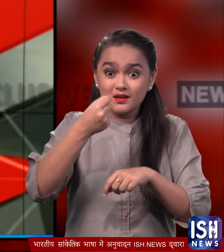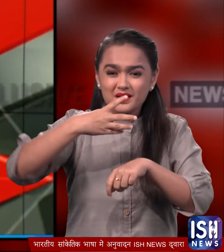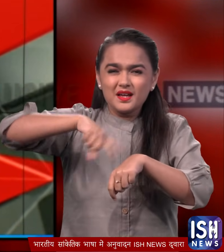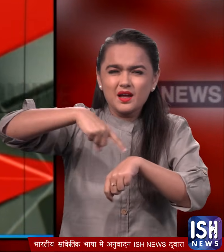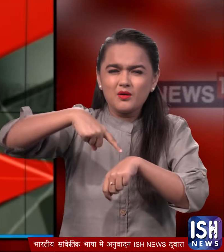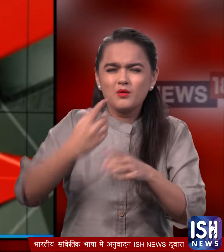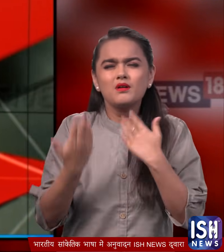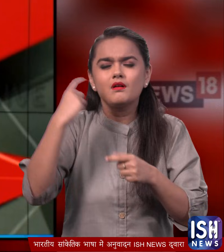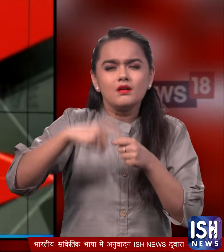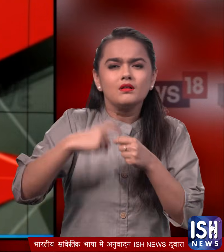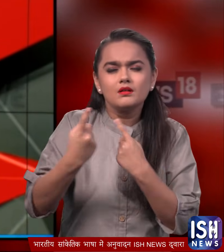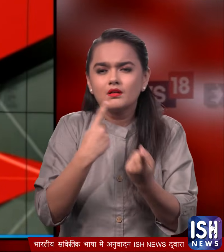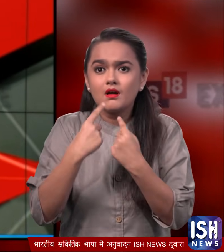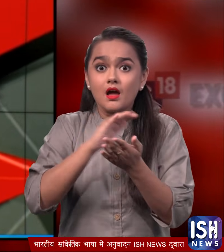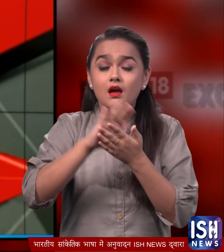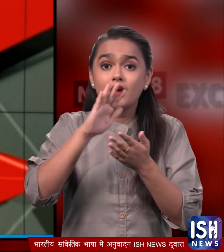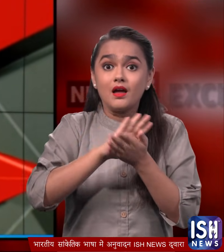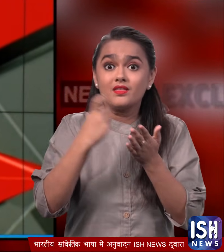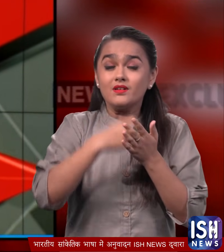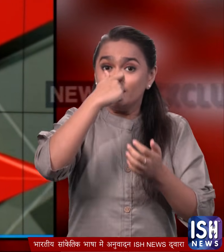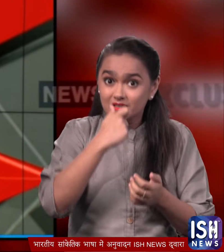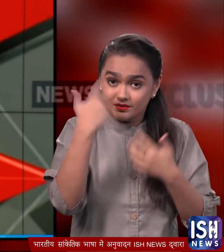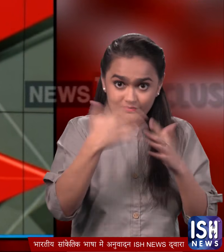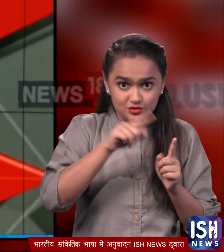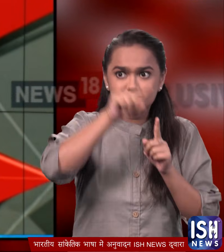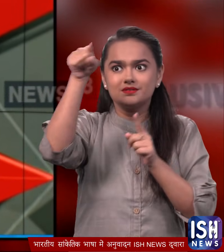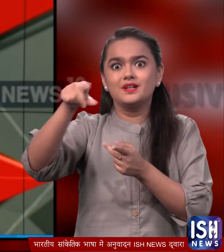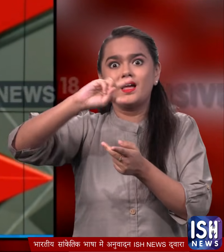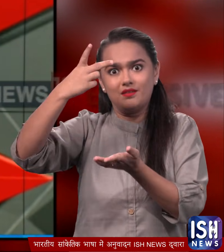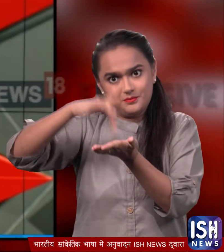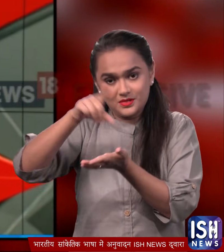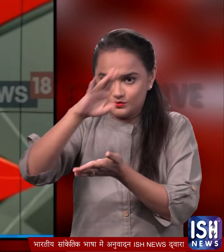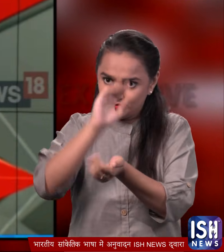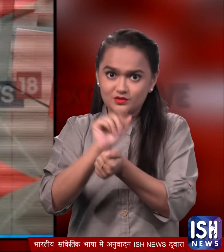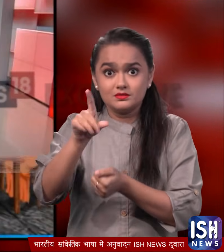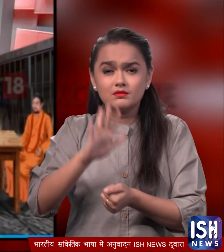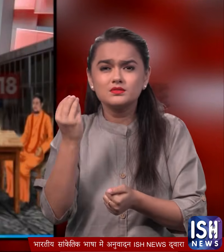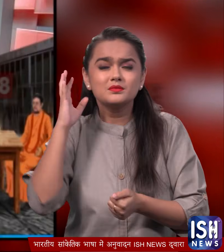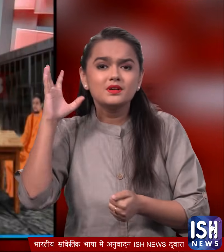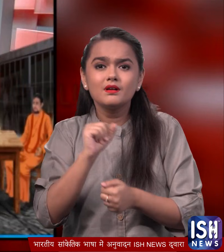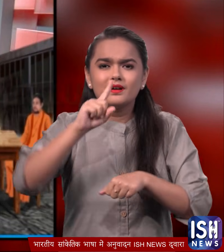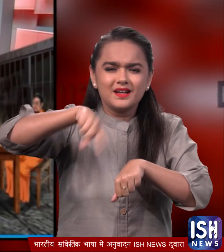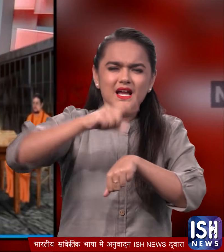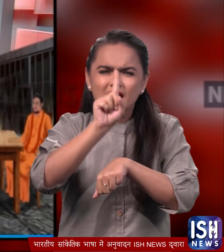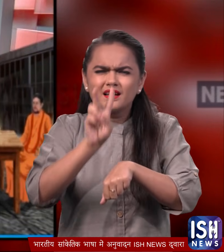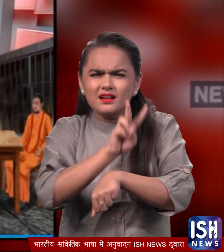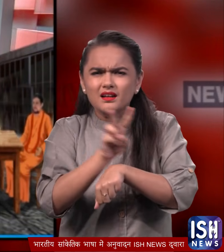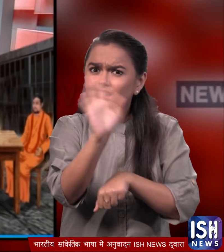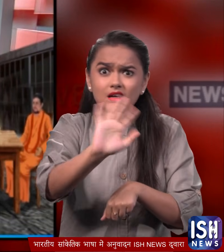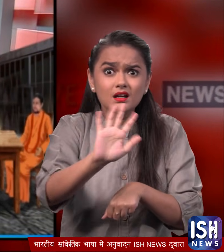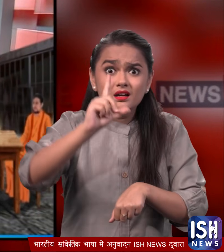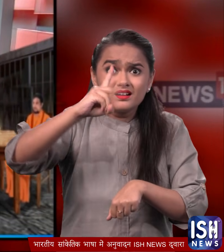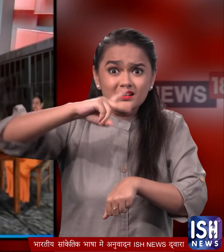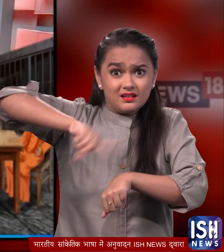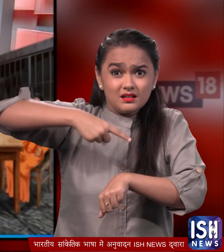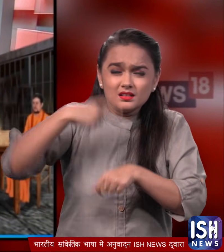पूछताछ हुई। हरिद्वार से लाने के बाद आनंद गिरी को प्रयागराज में पुलिस लाइन में रखा गया था और खबर है कि वहां उनसे 1-2 घंटे नहीं बल्कि